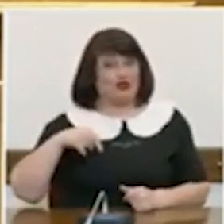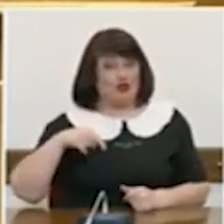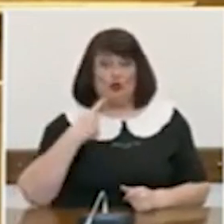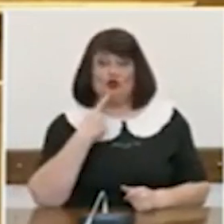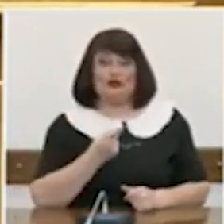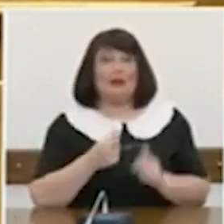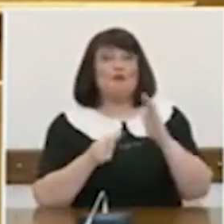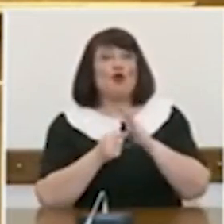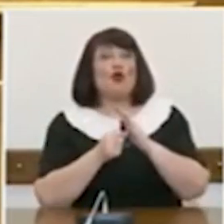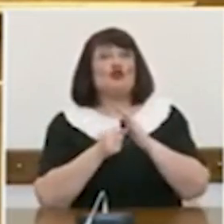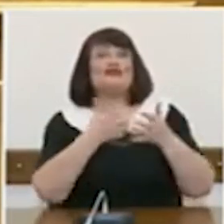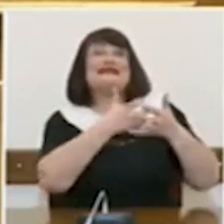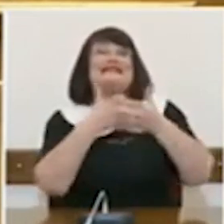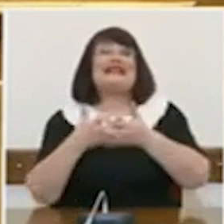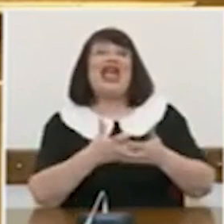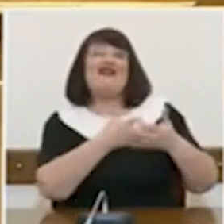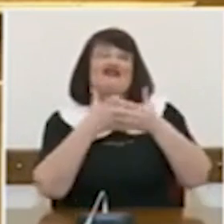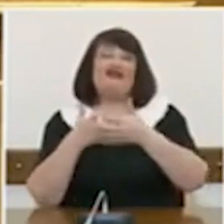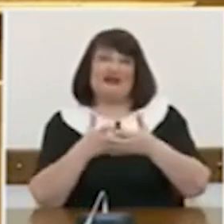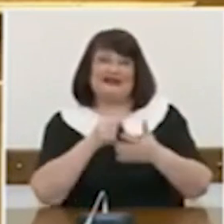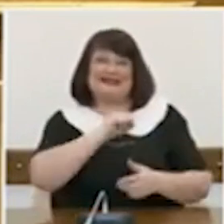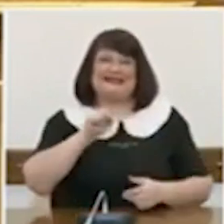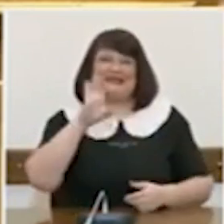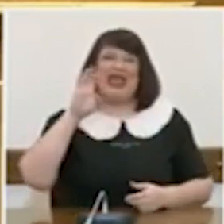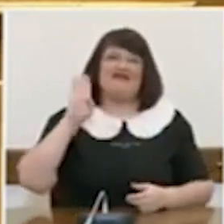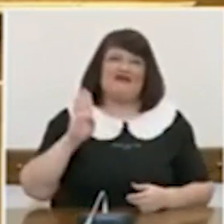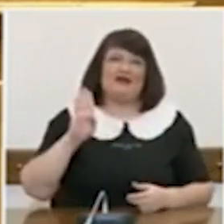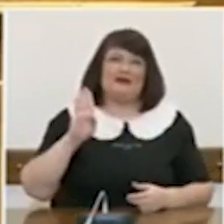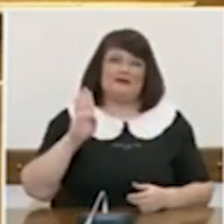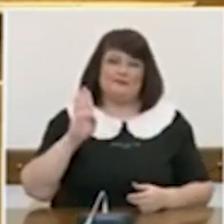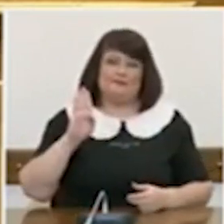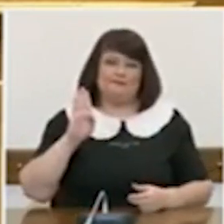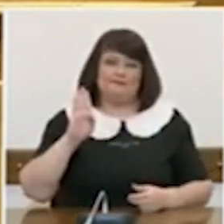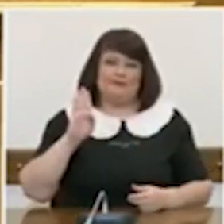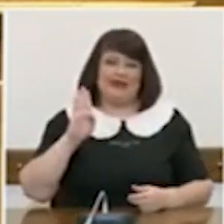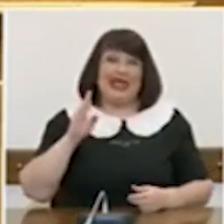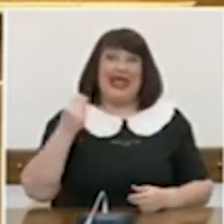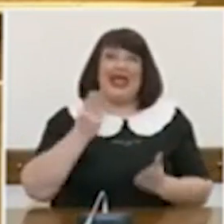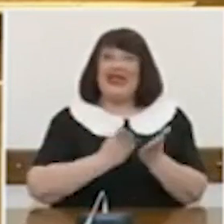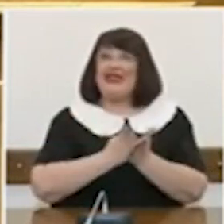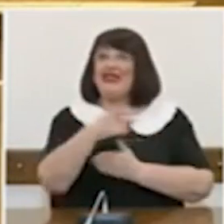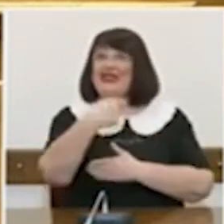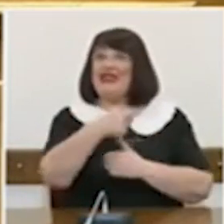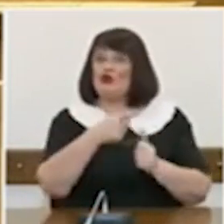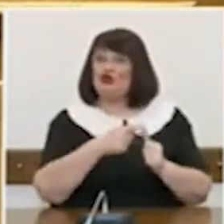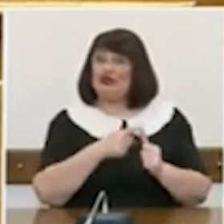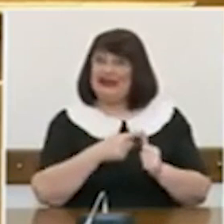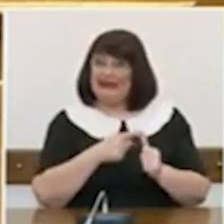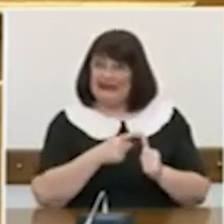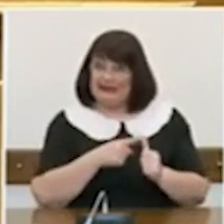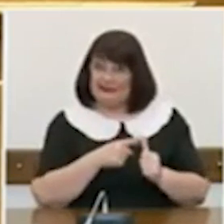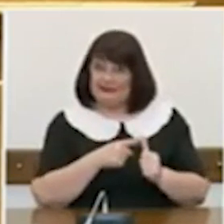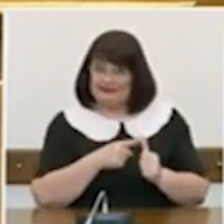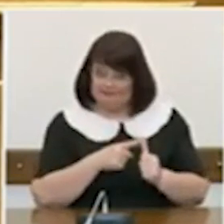ΣΕΒΑ, δικαιοσύνη και δημόσια διοίκηση είναι τα δύο πρώτα. Στο μυαλό των ξένων, λέει ο Παπαλεξόπουλος,